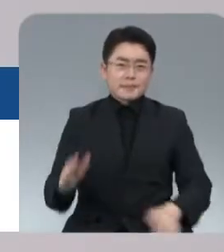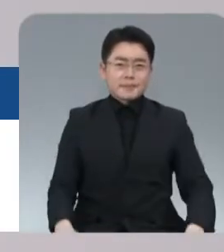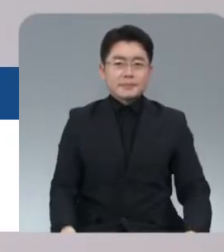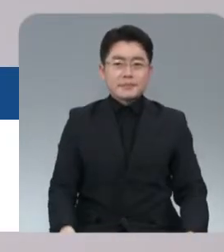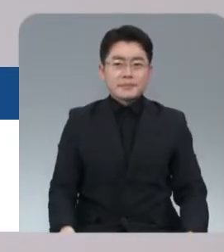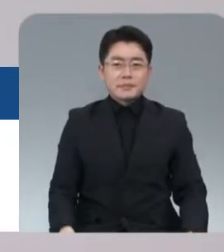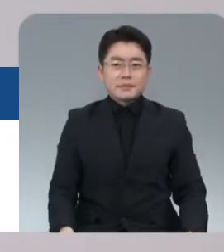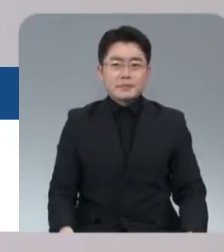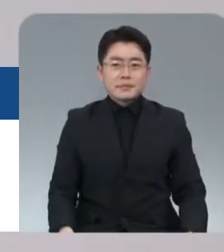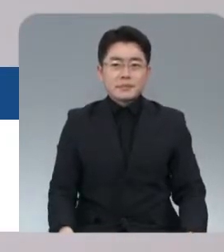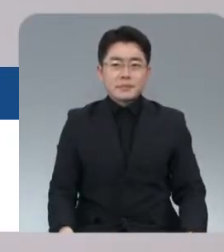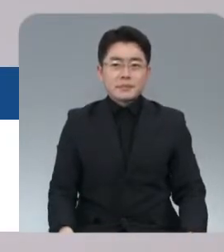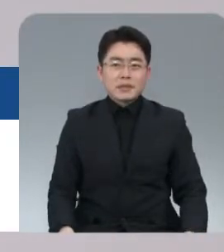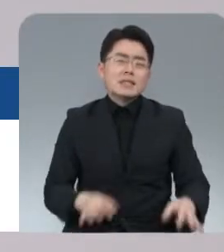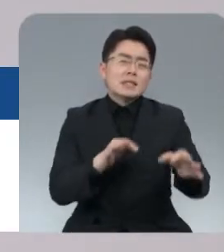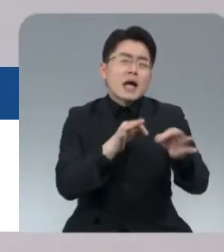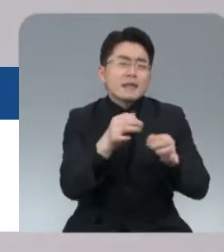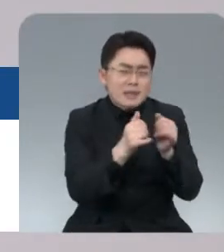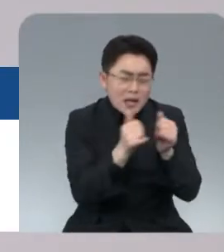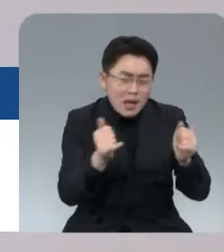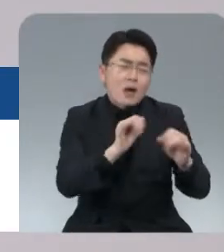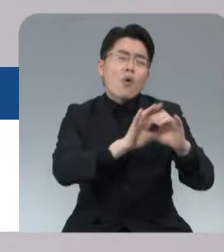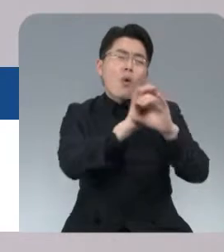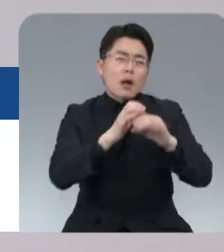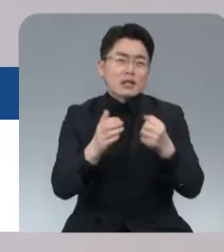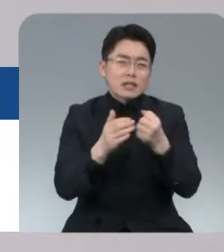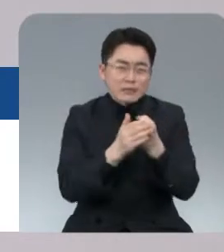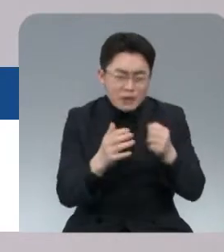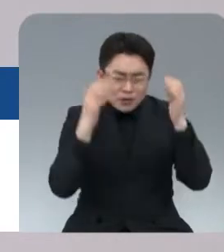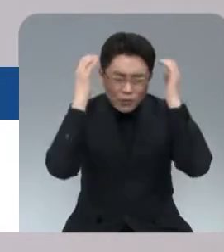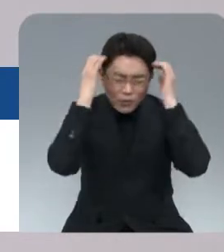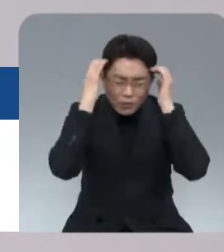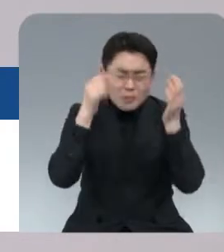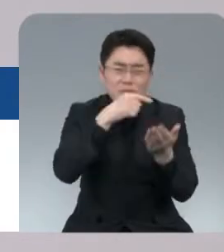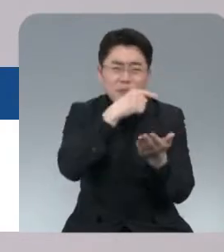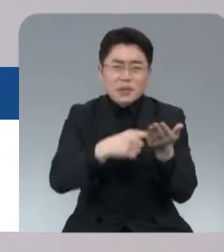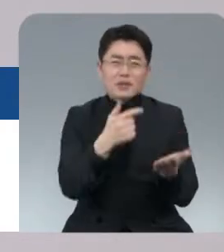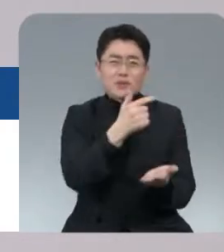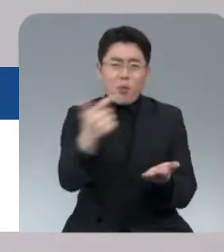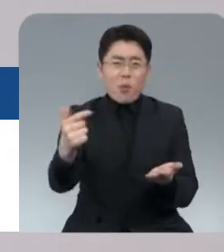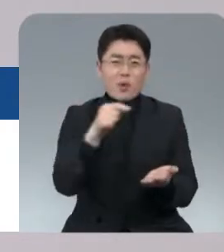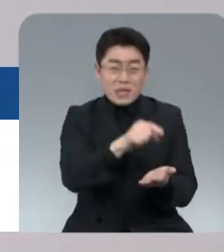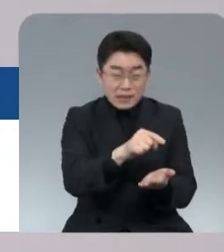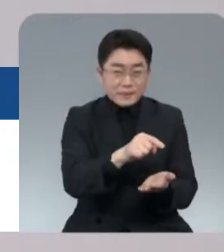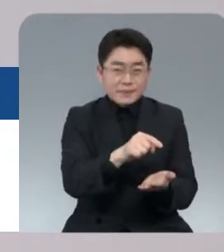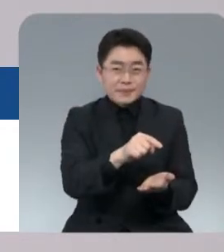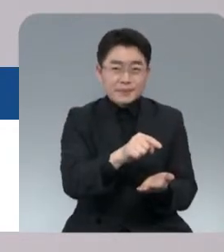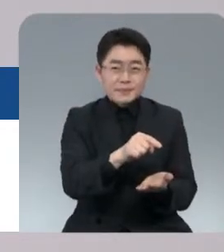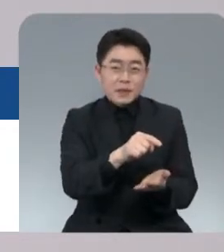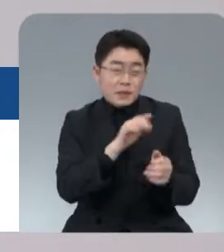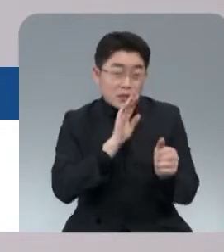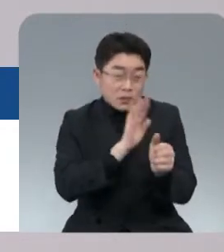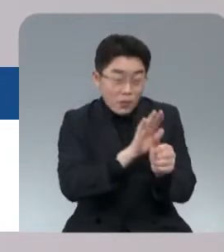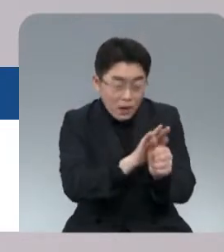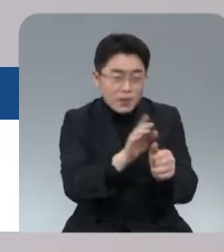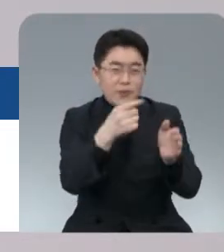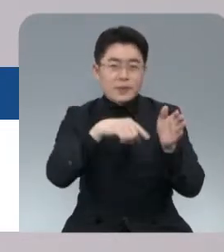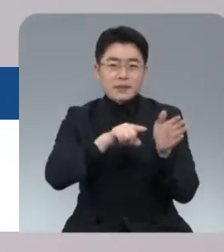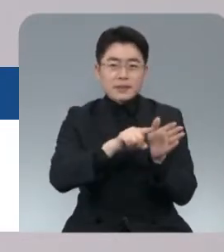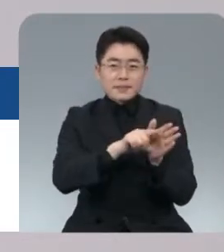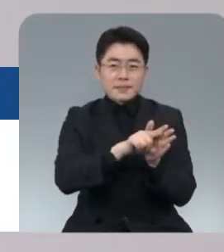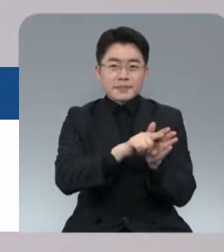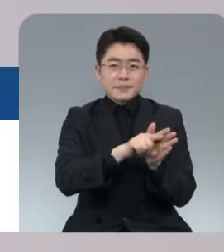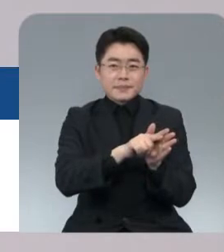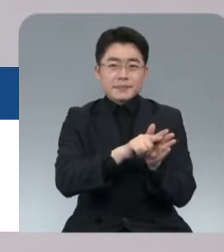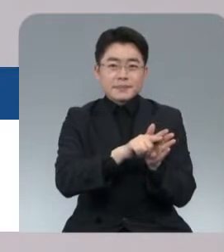코로나로 벼랑 끝에 몰린 자영업자와 소상공인을 위해 고통